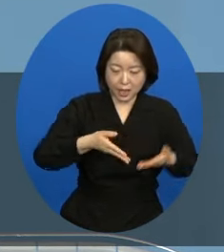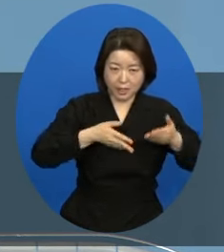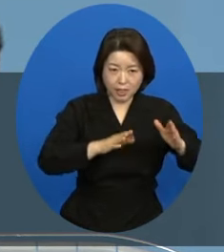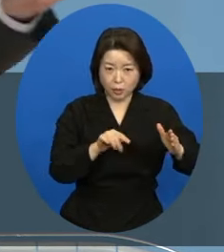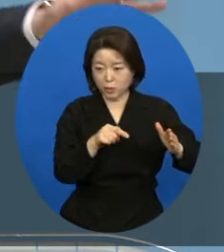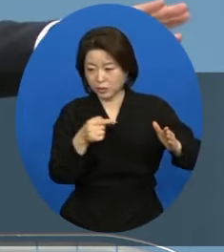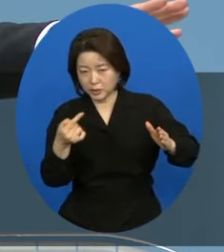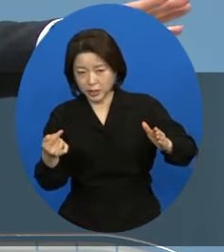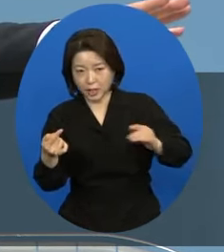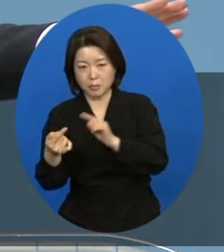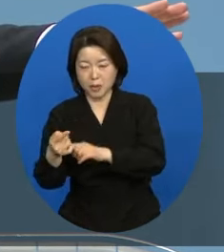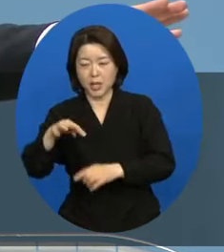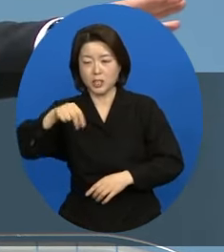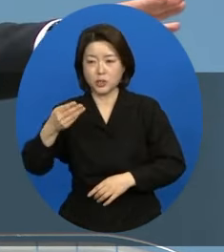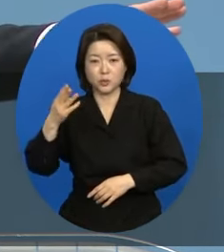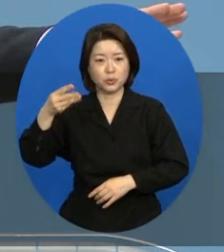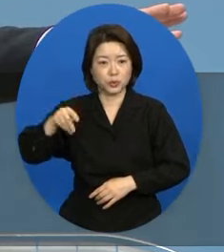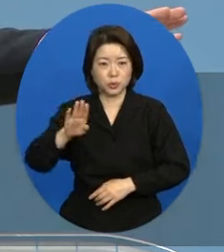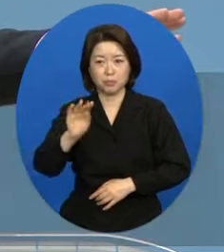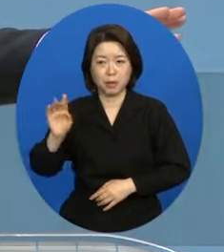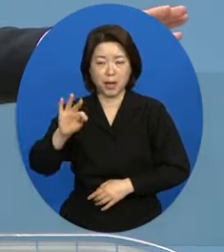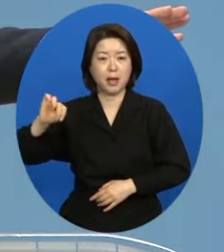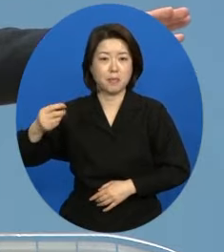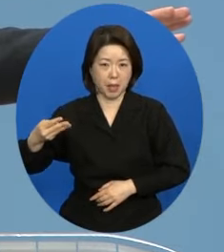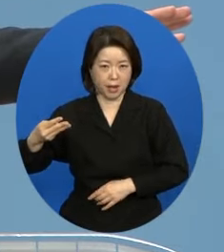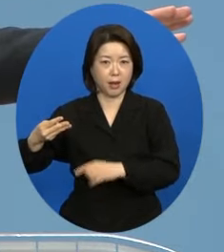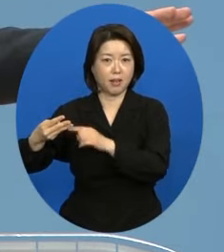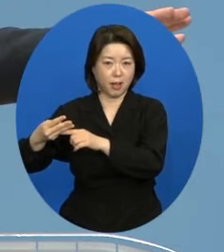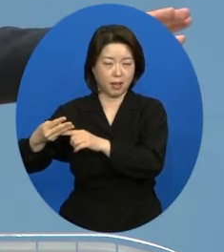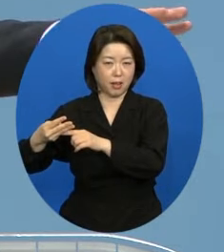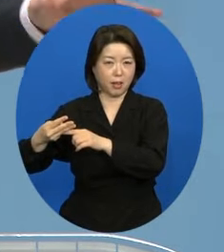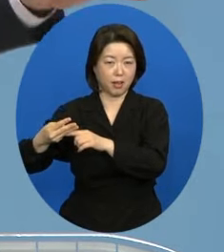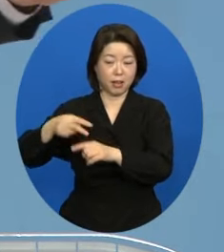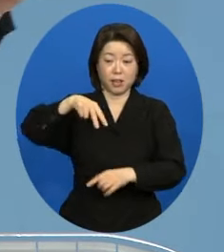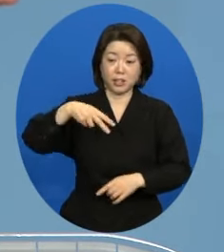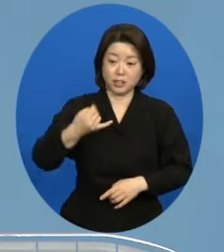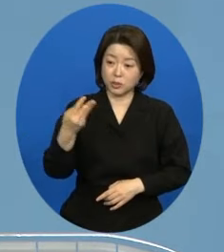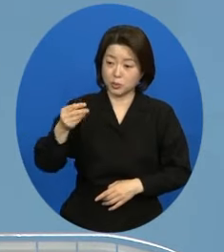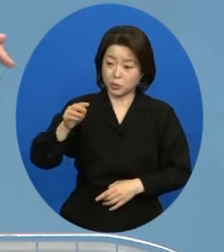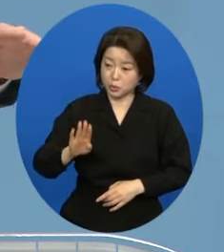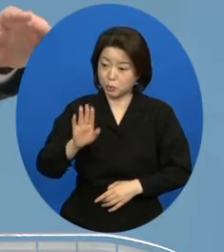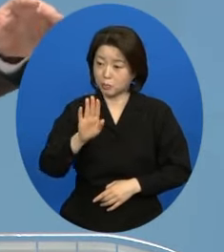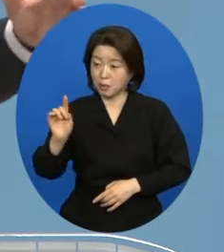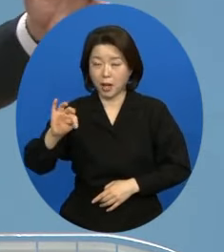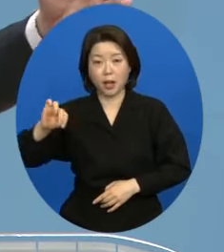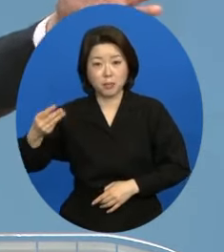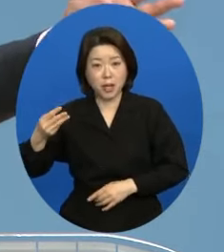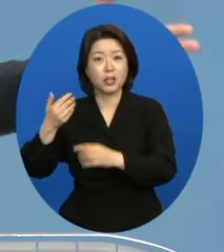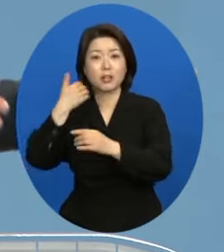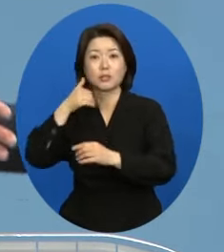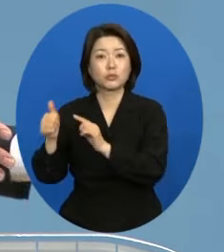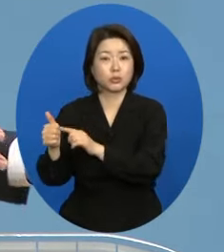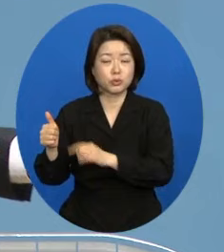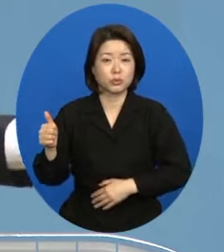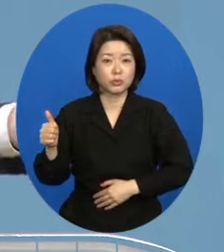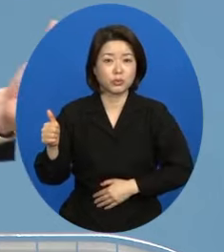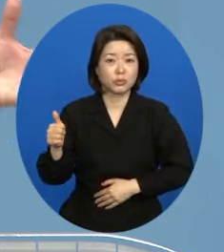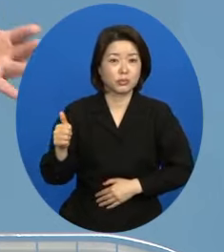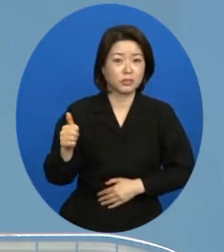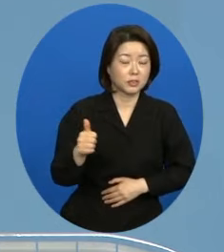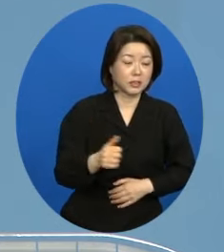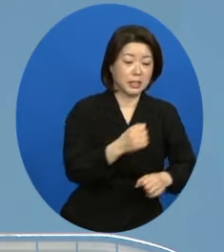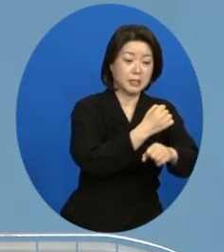여고의 손자가이 스룹 바죠 수 바벨이 누구죠 바벨론 포로가 끝나고 다시